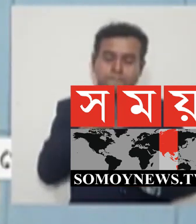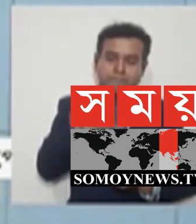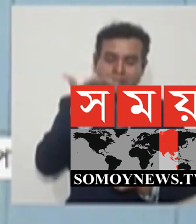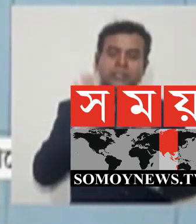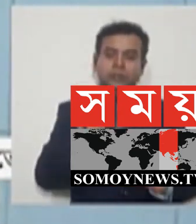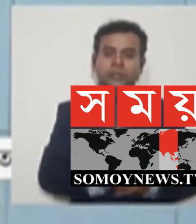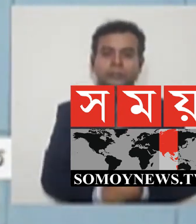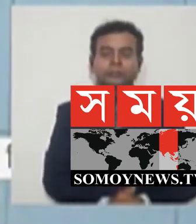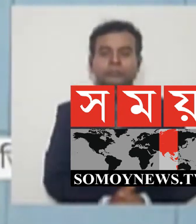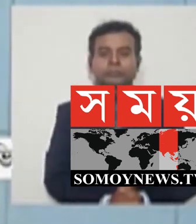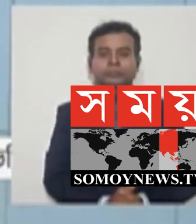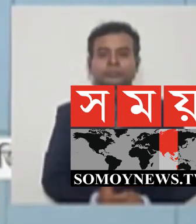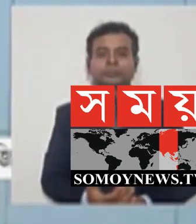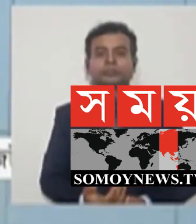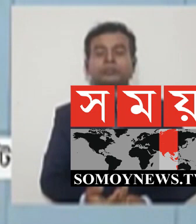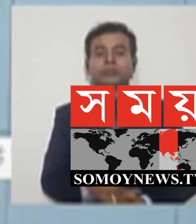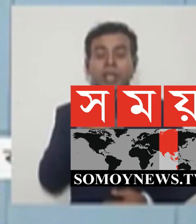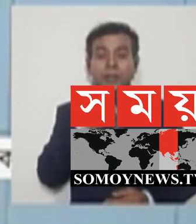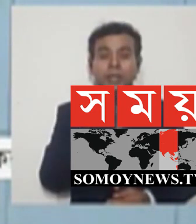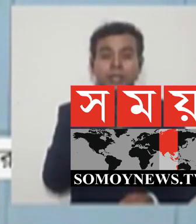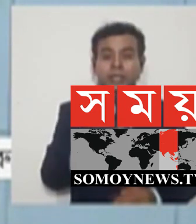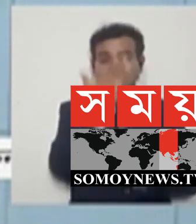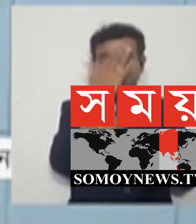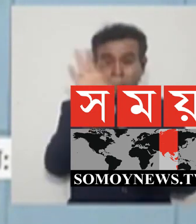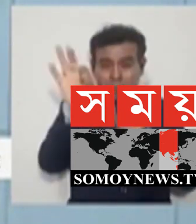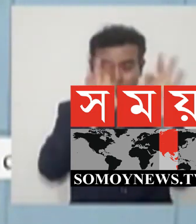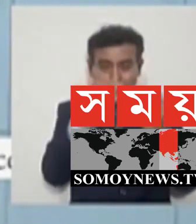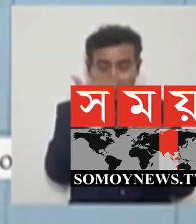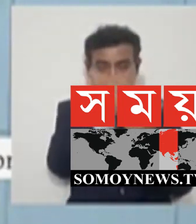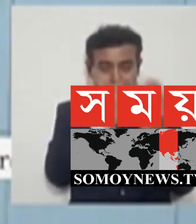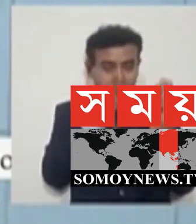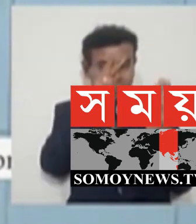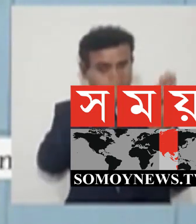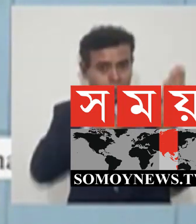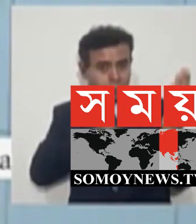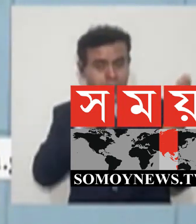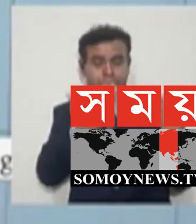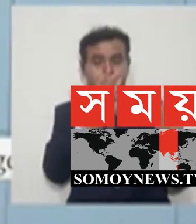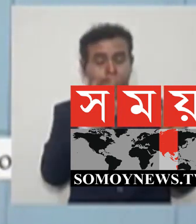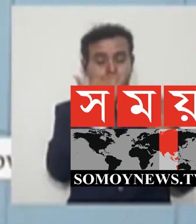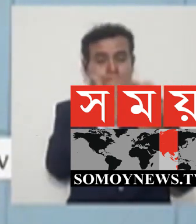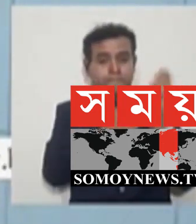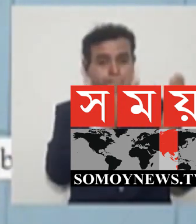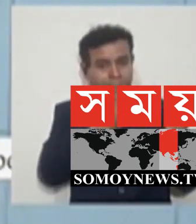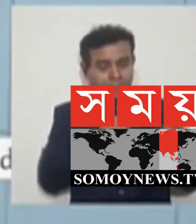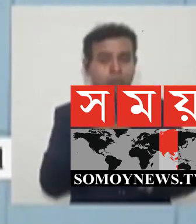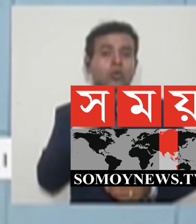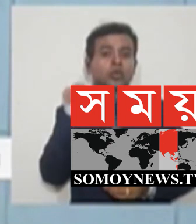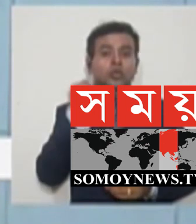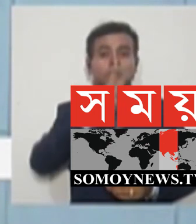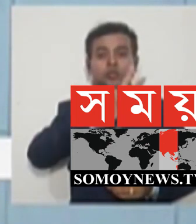এবং এই নমুনাতে আমরা যা পেয়েছি, নমুনা পরীক্ষা যা পেয়েছি গত 24 ঘন্টায়,